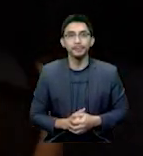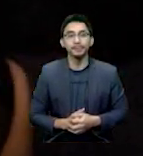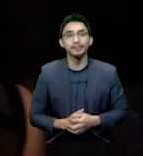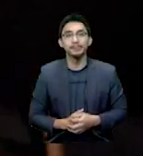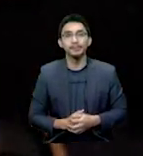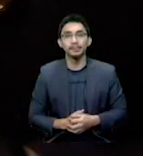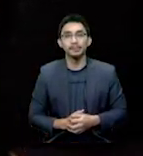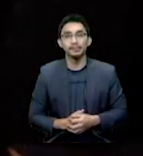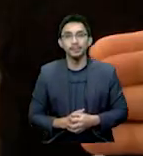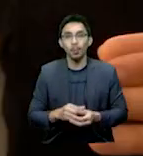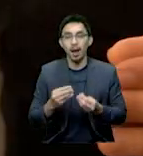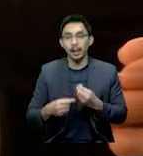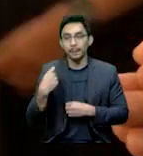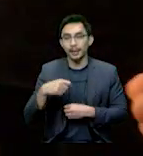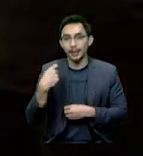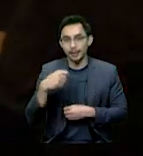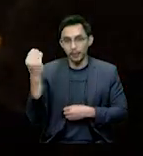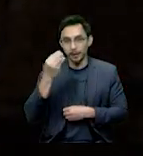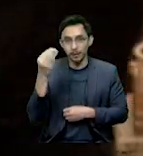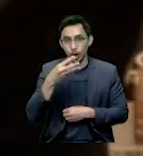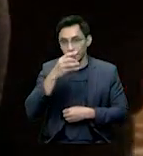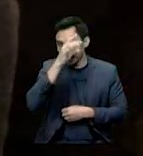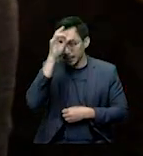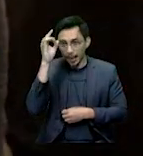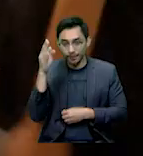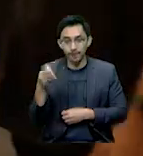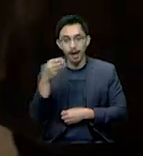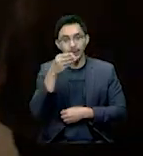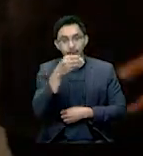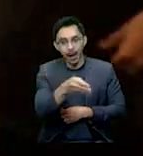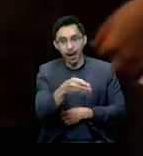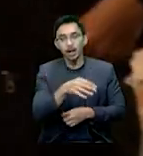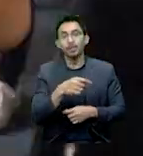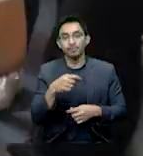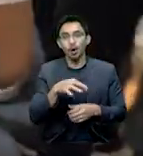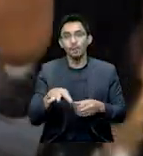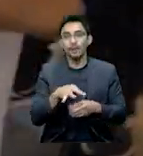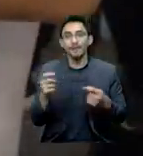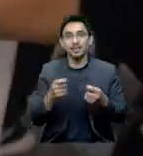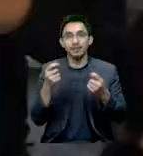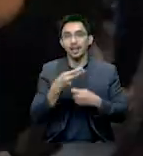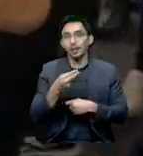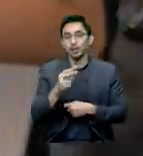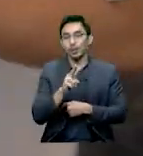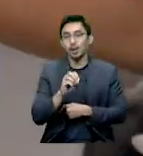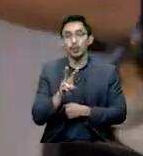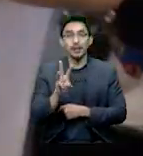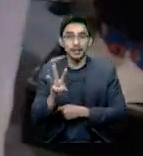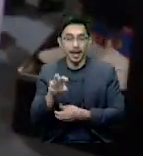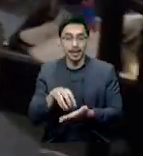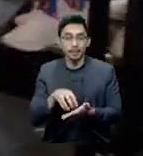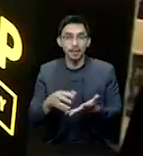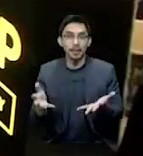Wamen Parekraf Angela Tanusudibyo menghadiri Kopi Fest Indonesia 2023 yang digelar di kawasan Casablanca. Angela